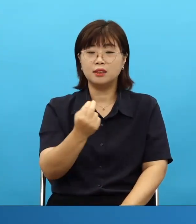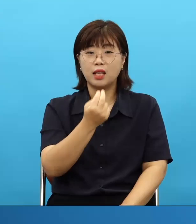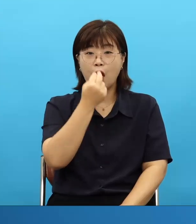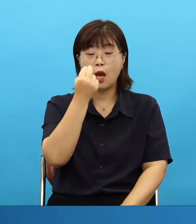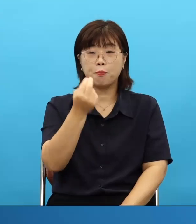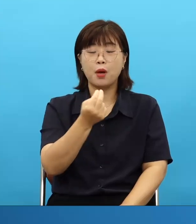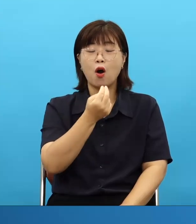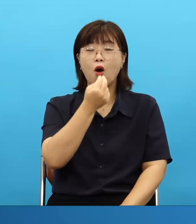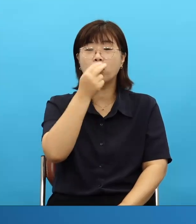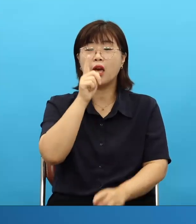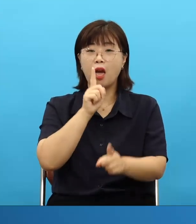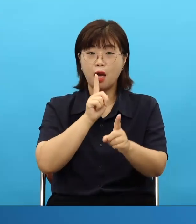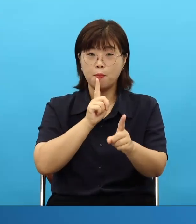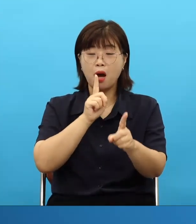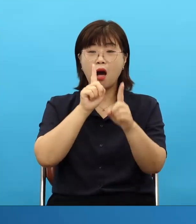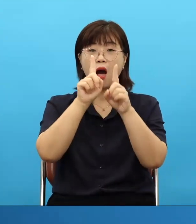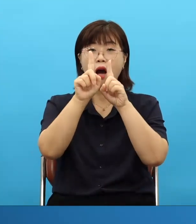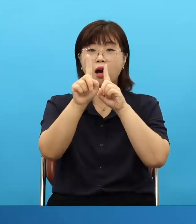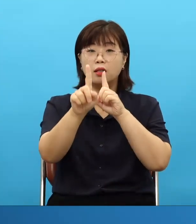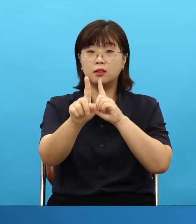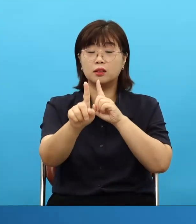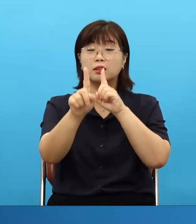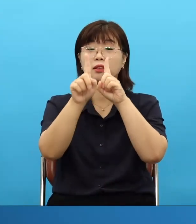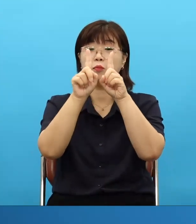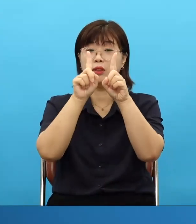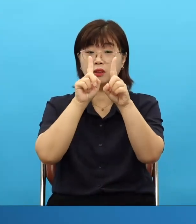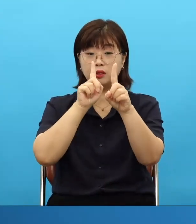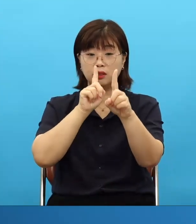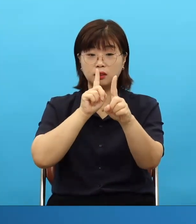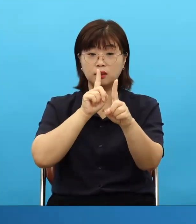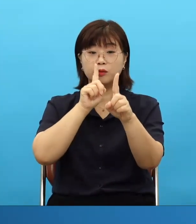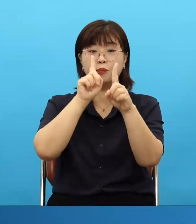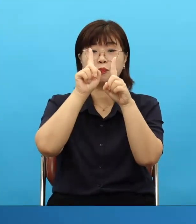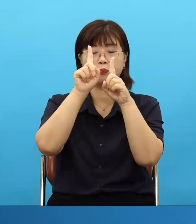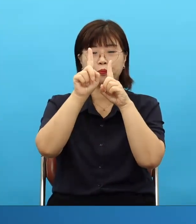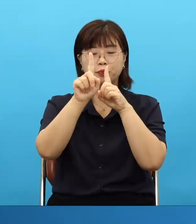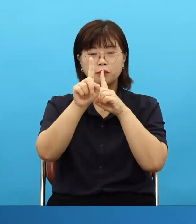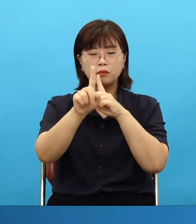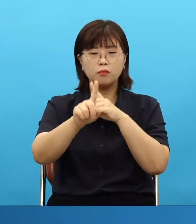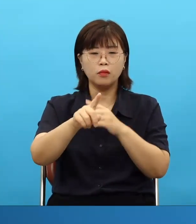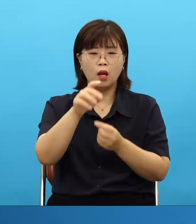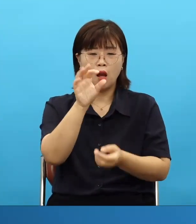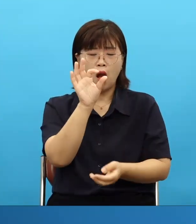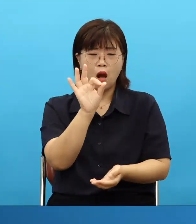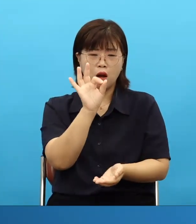살리는 생명의 말씀을